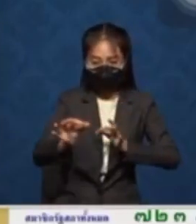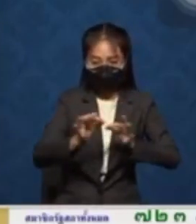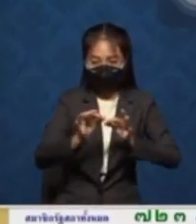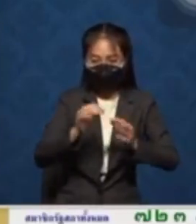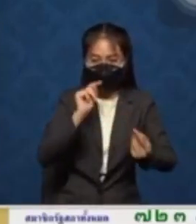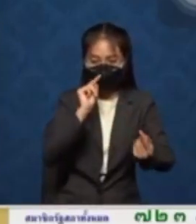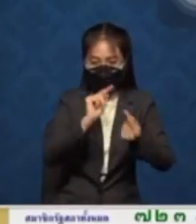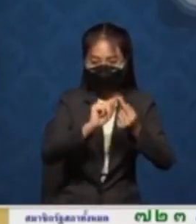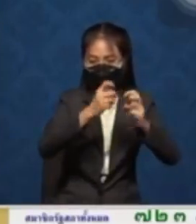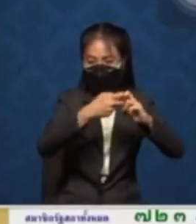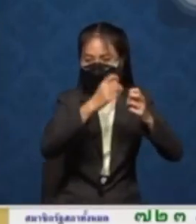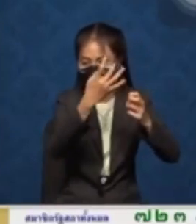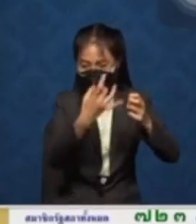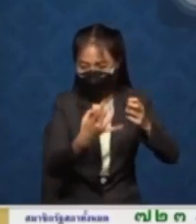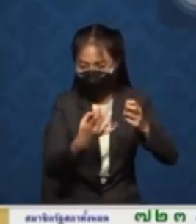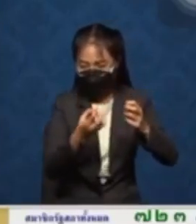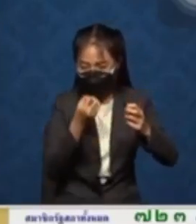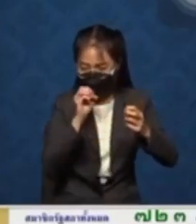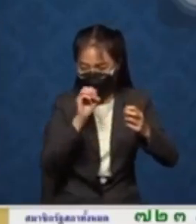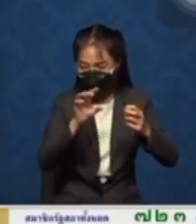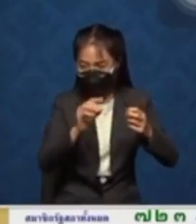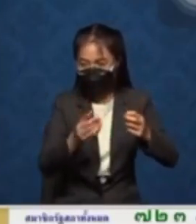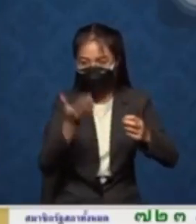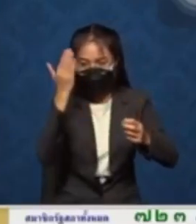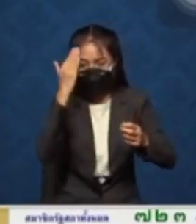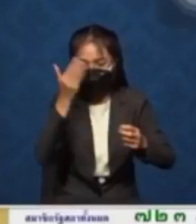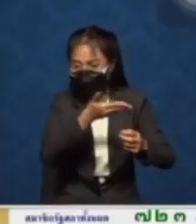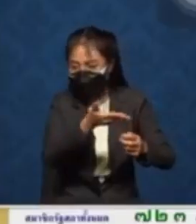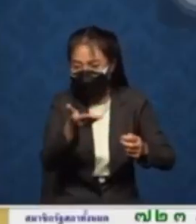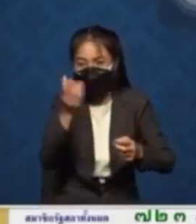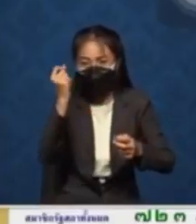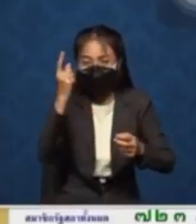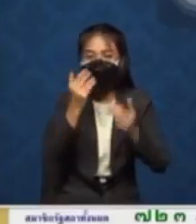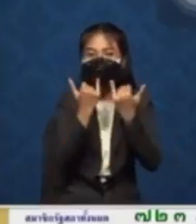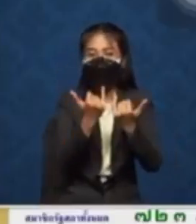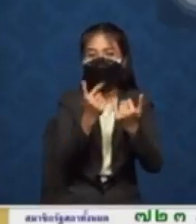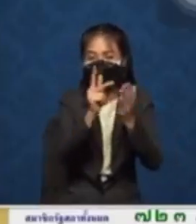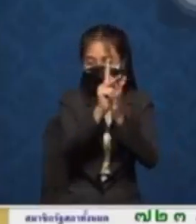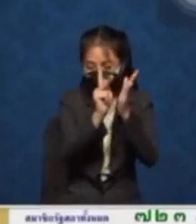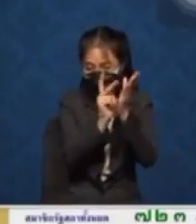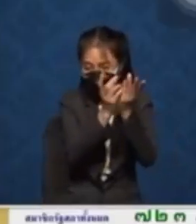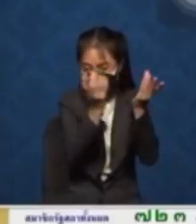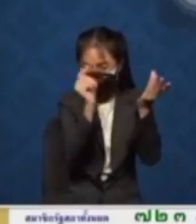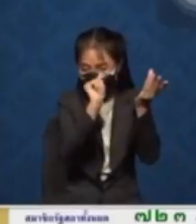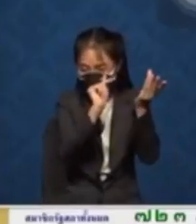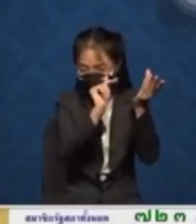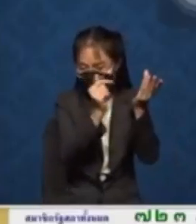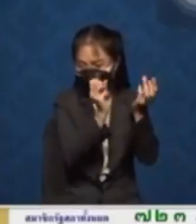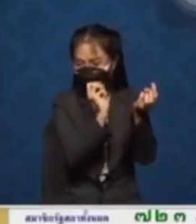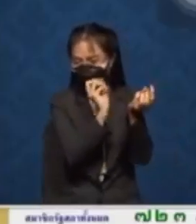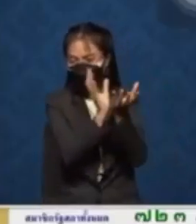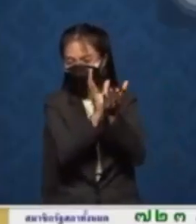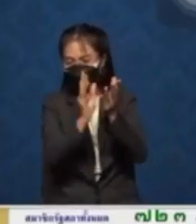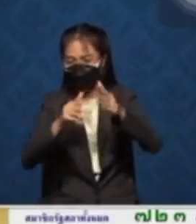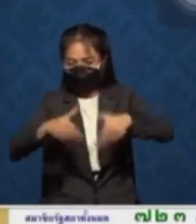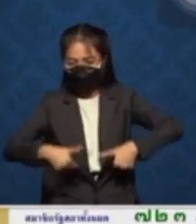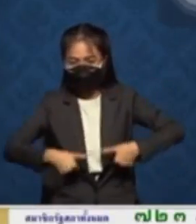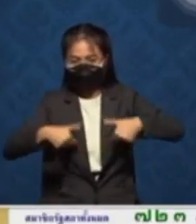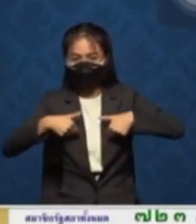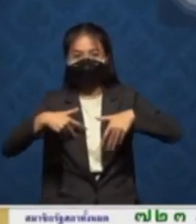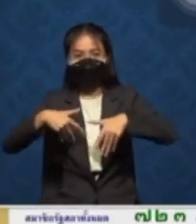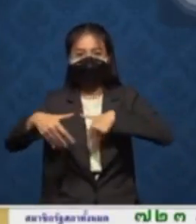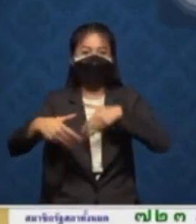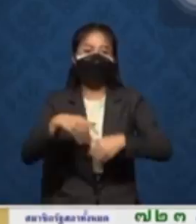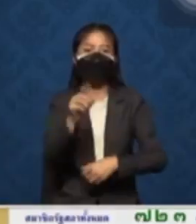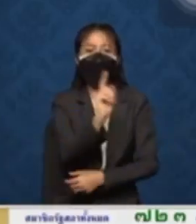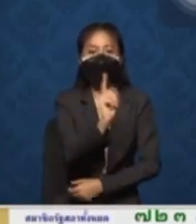ทศและทำให้เห็นว่ารัฐธรรมนูญฉบับปัจจุบันนั้นเป็นอุปสรรคอย่างไรต่อการพัฒนาคุณภาพชีวิตประชาชนผมเลยอยากจะเริ่มต้นวันนี้